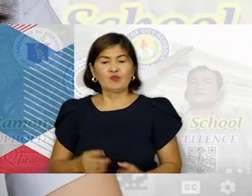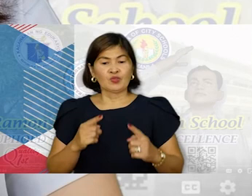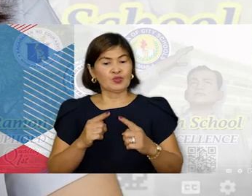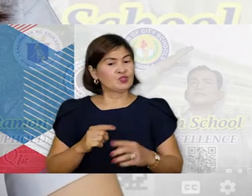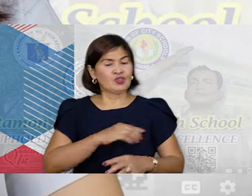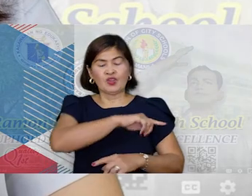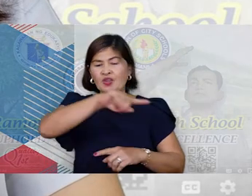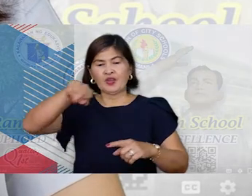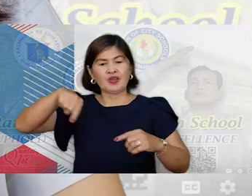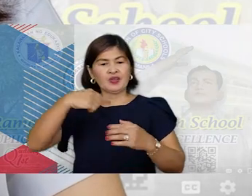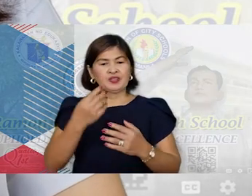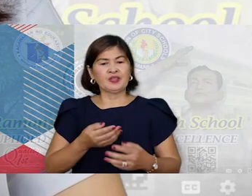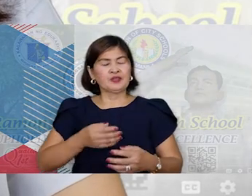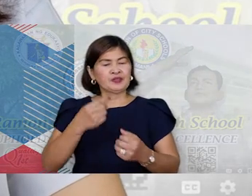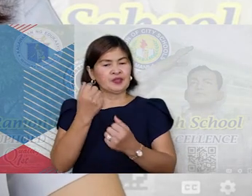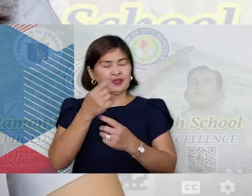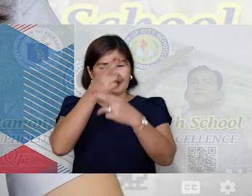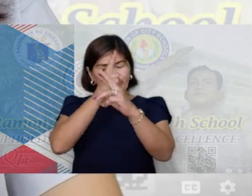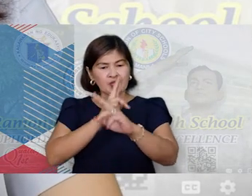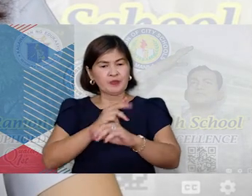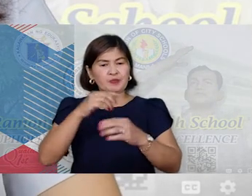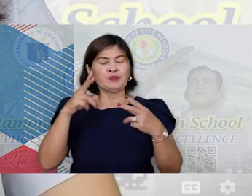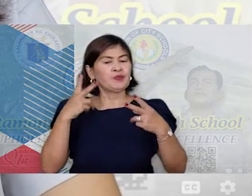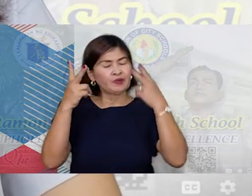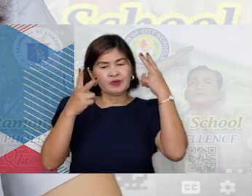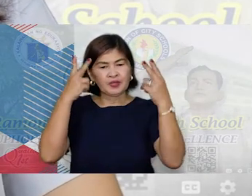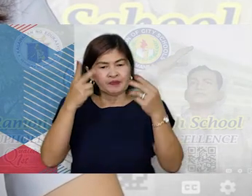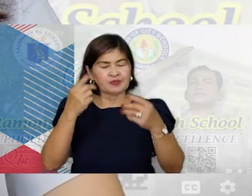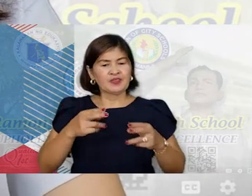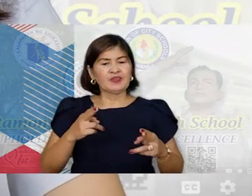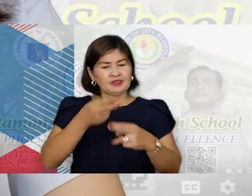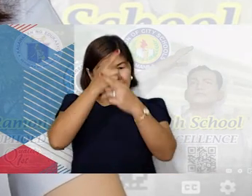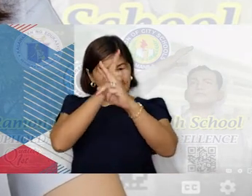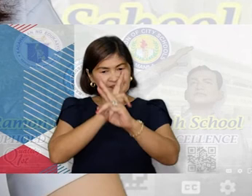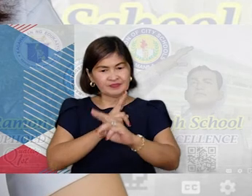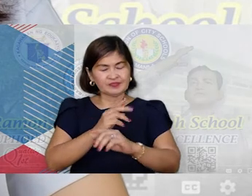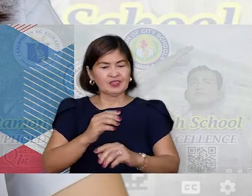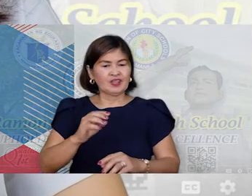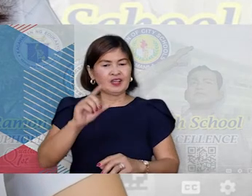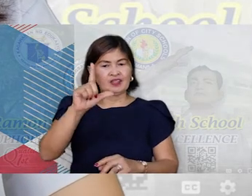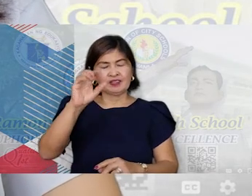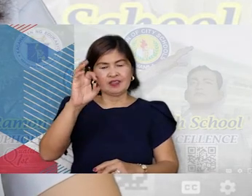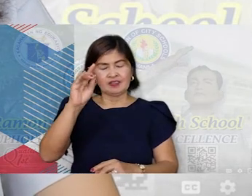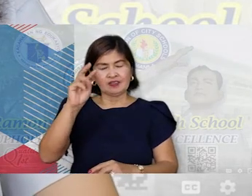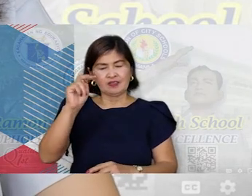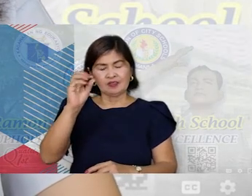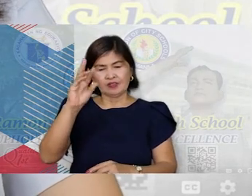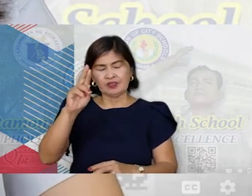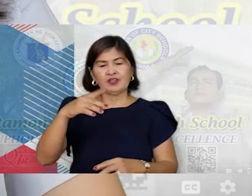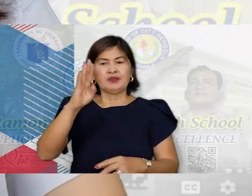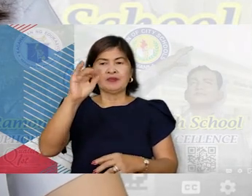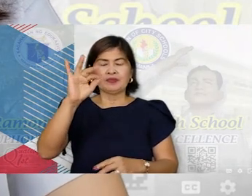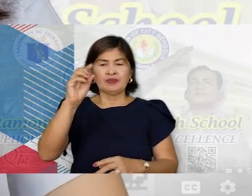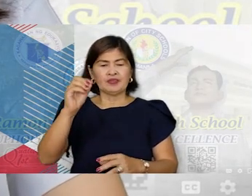Sa ating mga pinagpipitagang panauhin, kagalang-galang Leonor M. Briones, kalihim